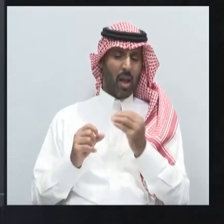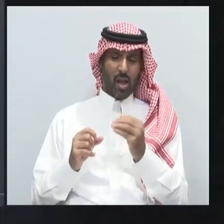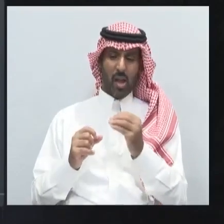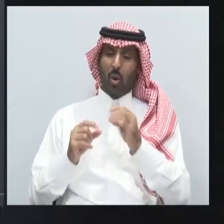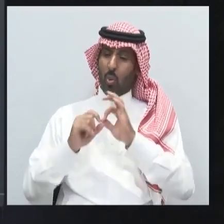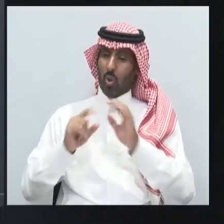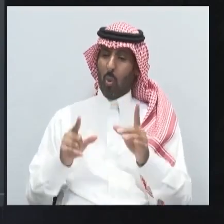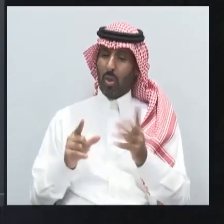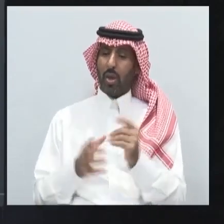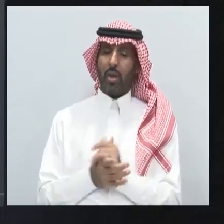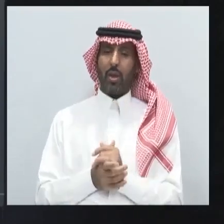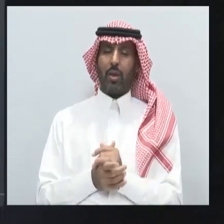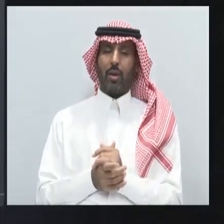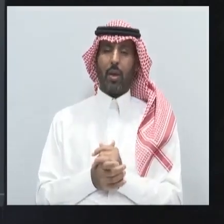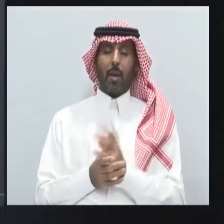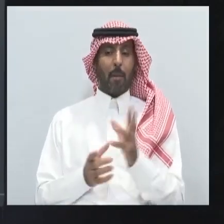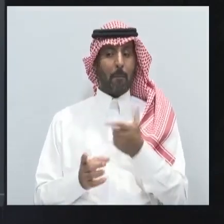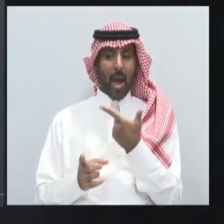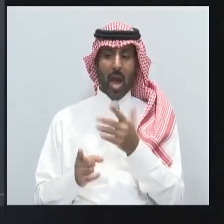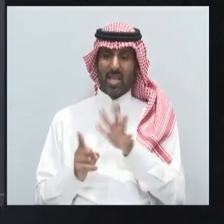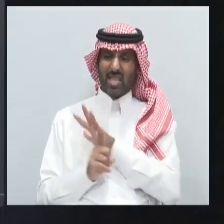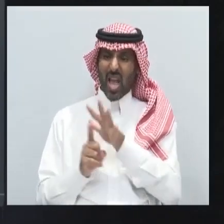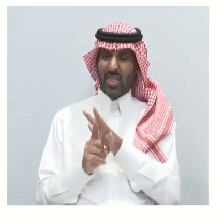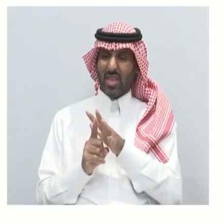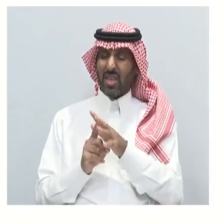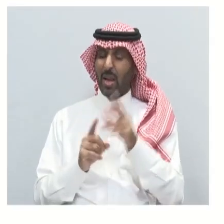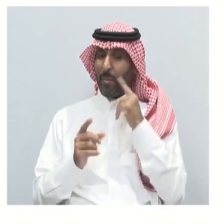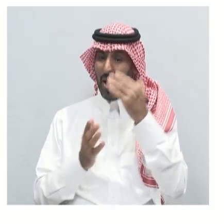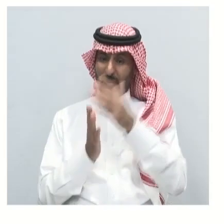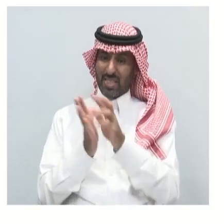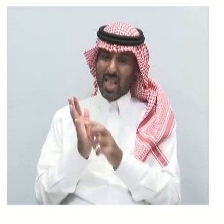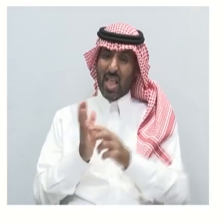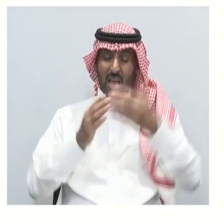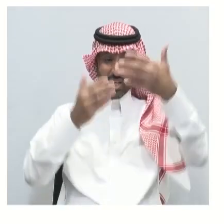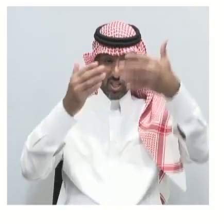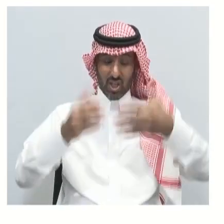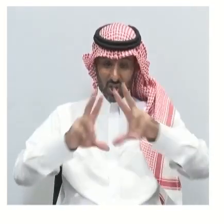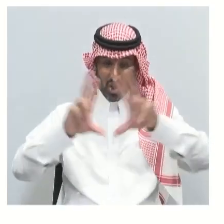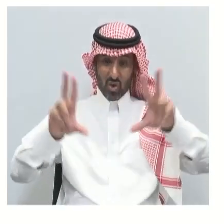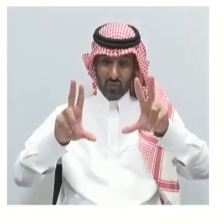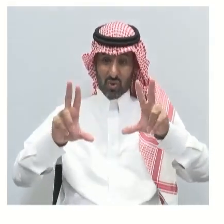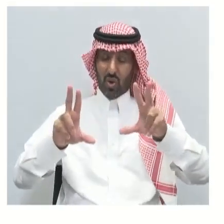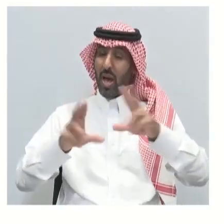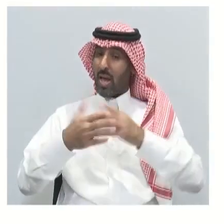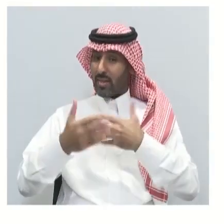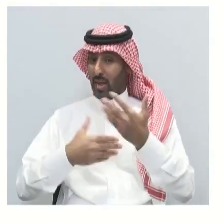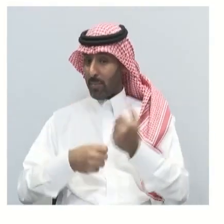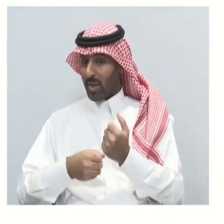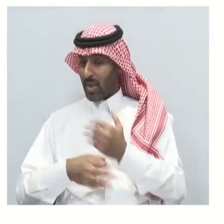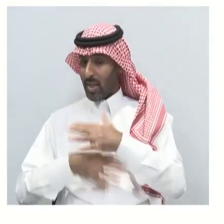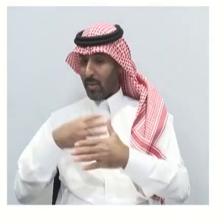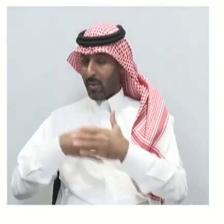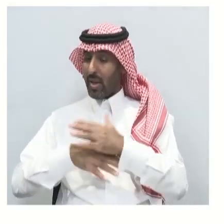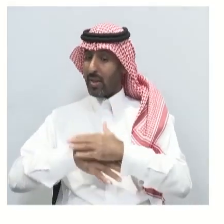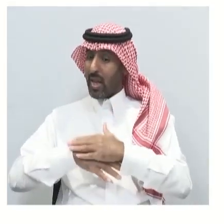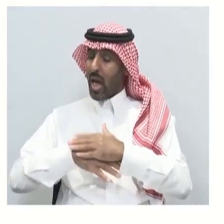المثال التالي ما تاثير برامج التلفزيونيه محدده على تربيه الاطفال والجيل الناشئ من